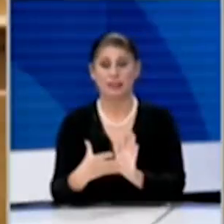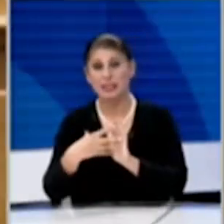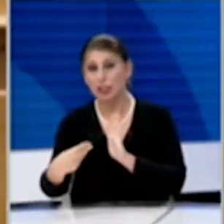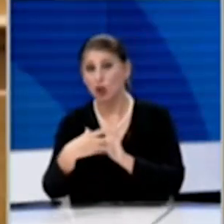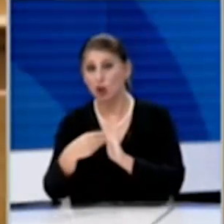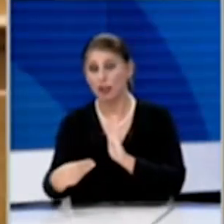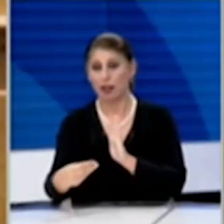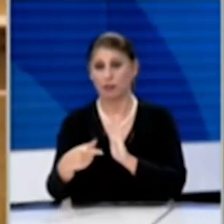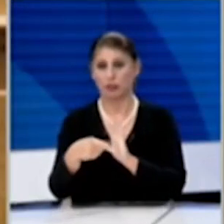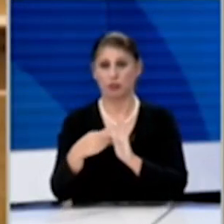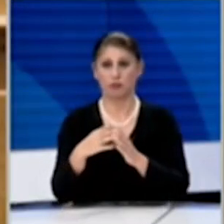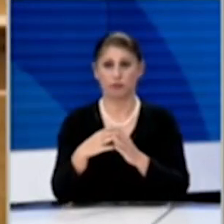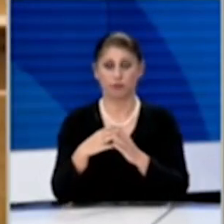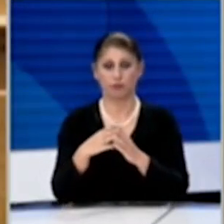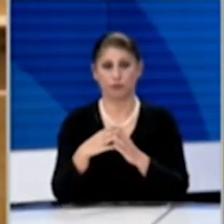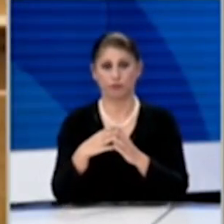ηχογράφηση του